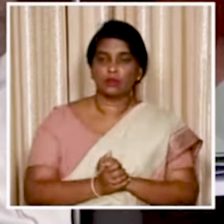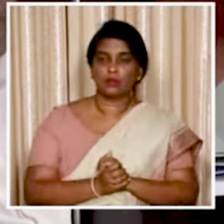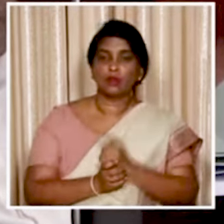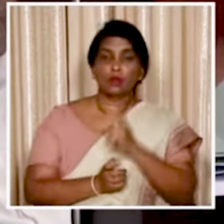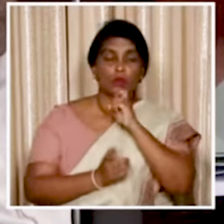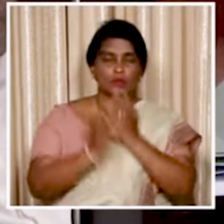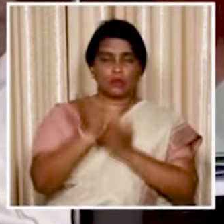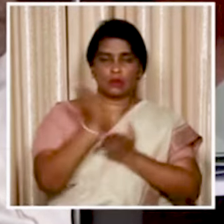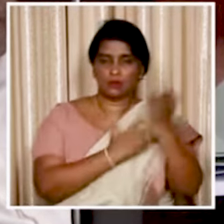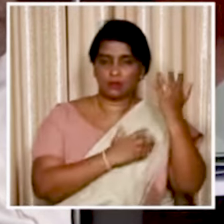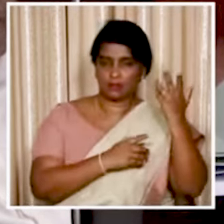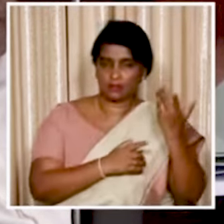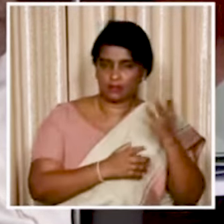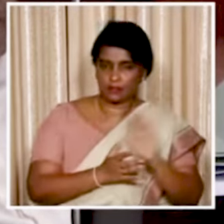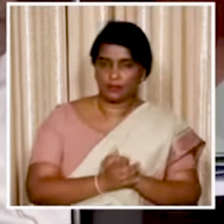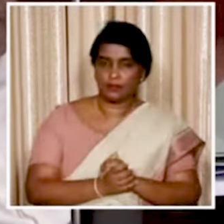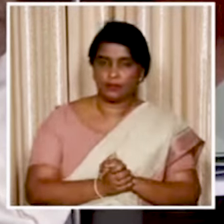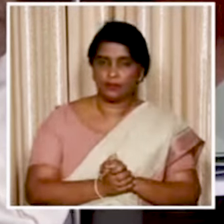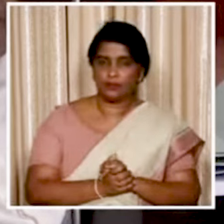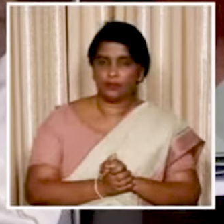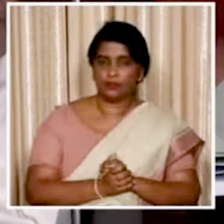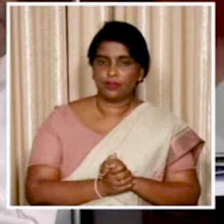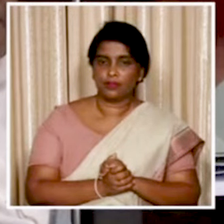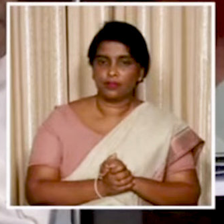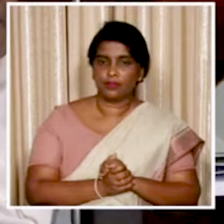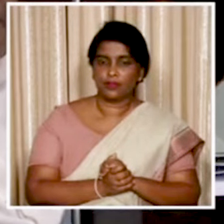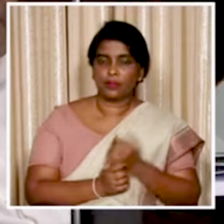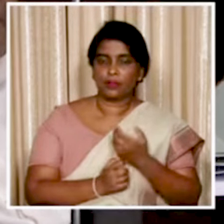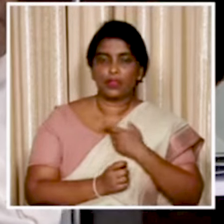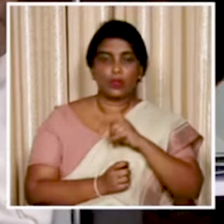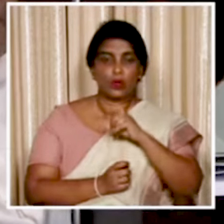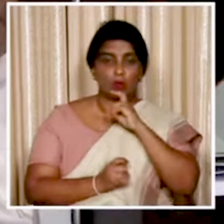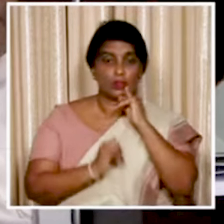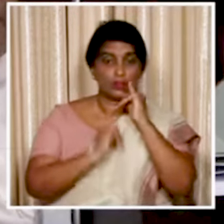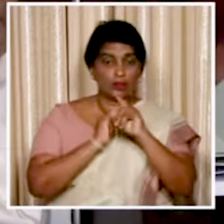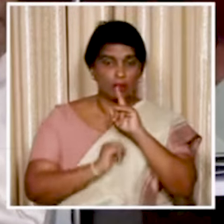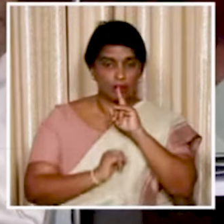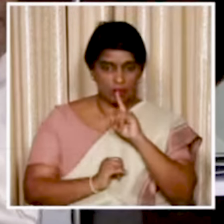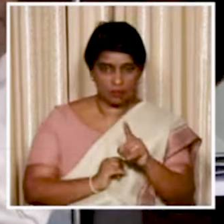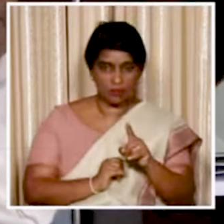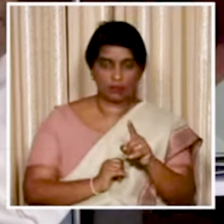අධිකරණයට ගියා මෙතන මම අධිකරණයට දොස් කියන්නේ